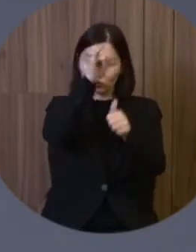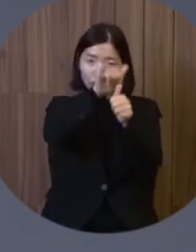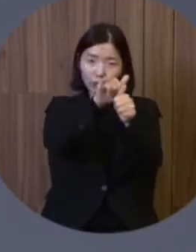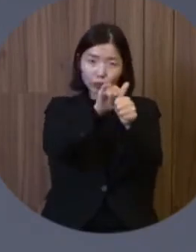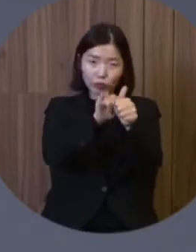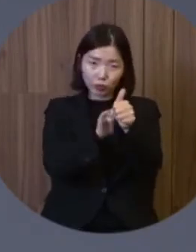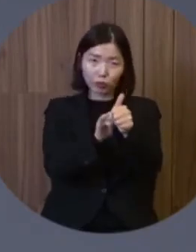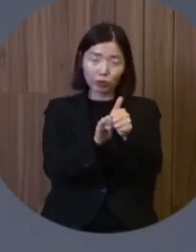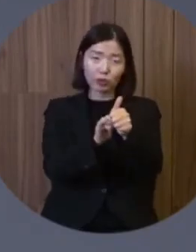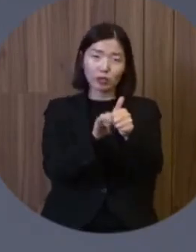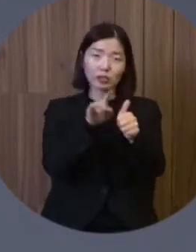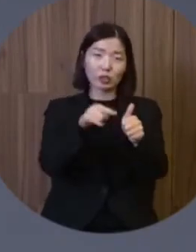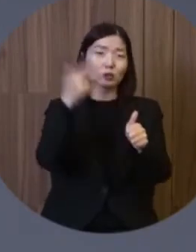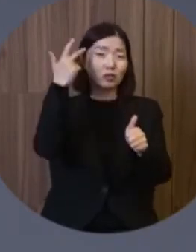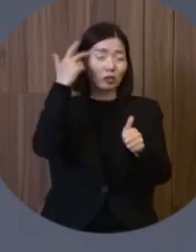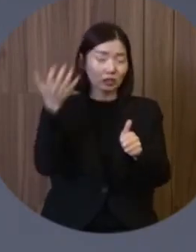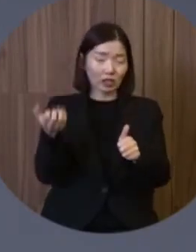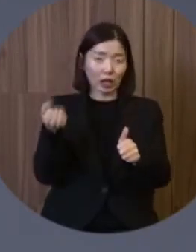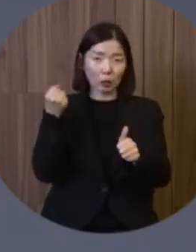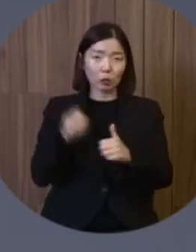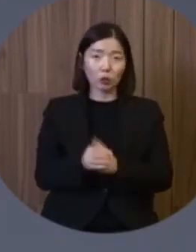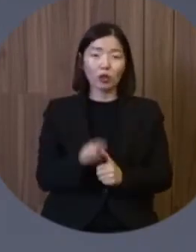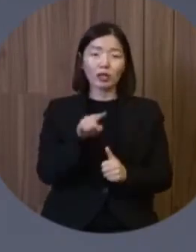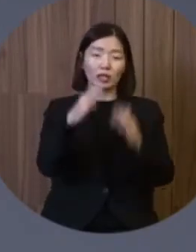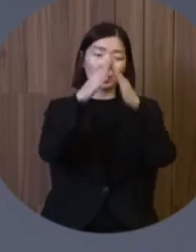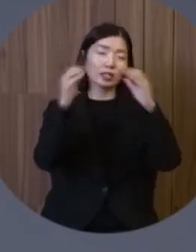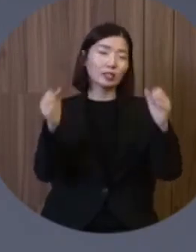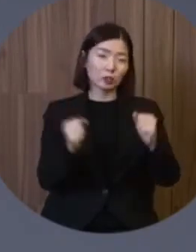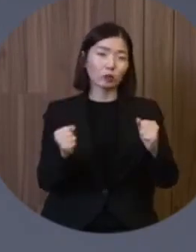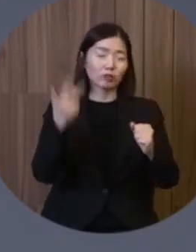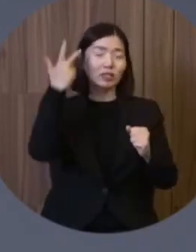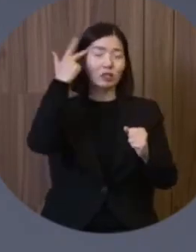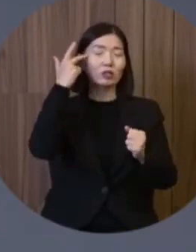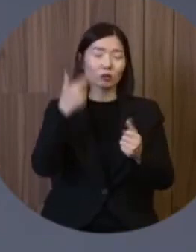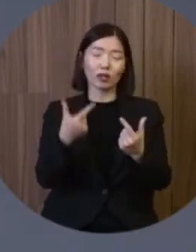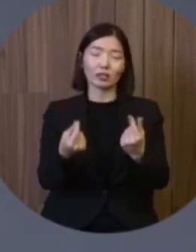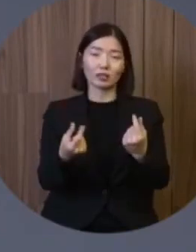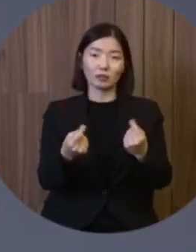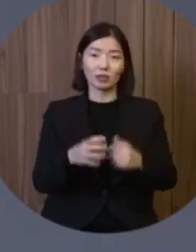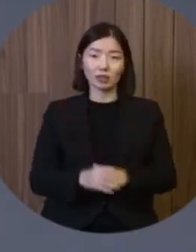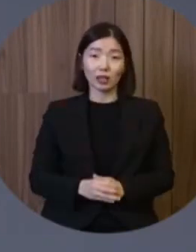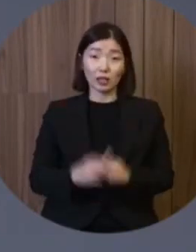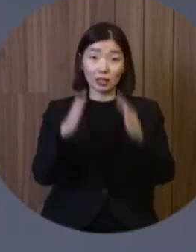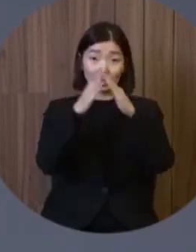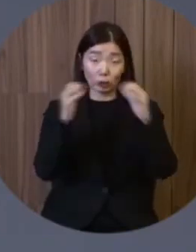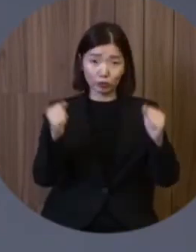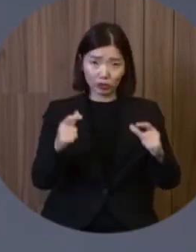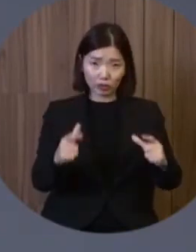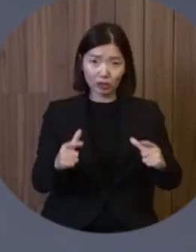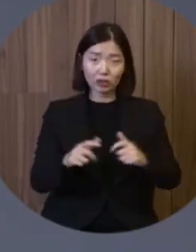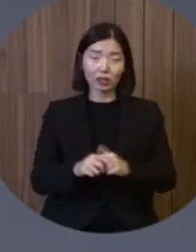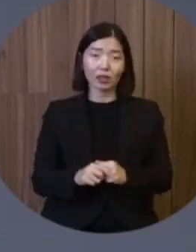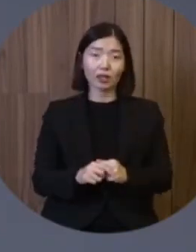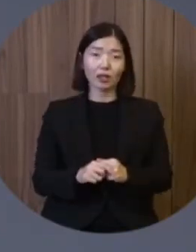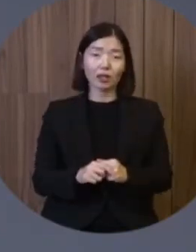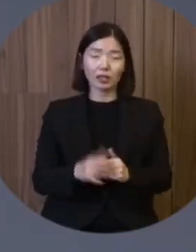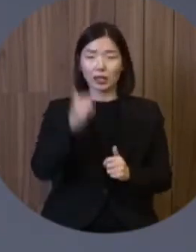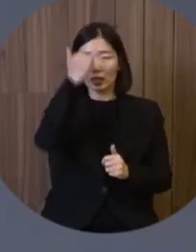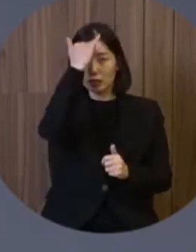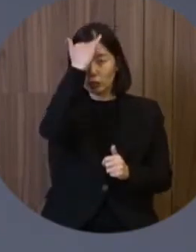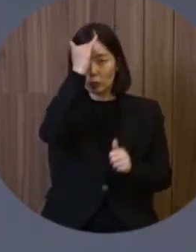의로운 한거의 정신이 바로 전북의 자긍심입니다. 전북의